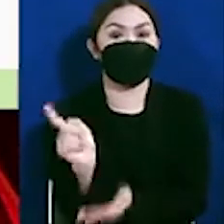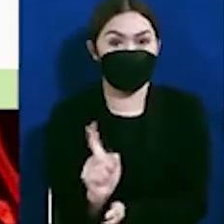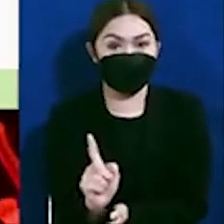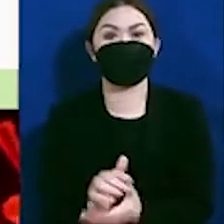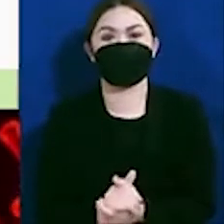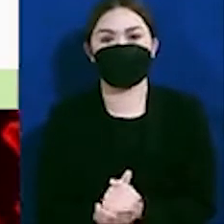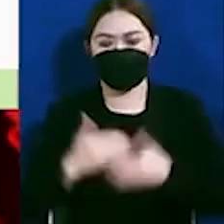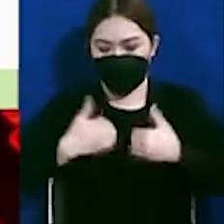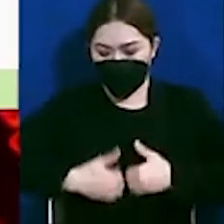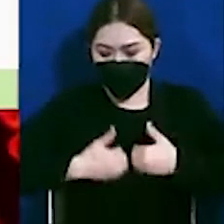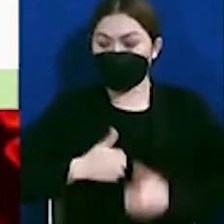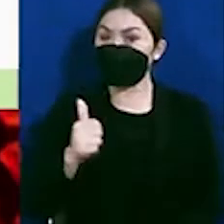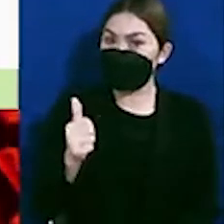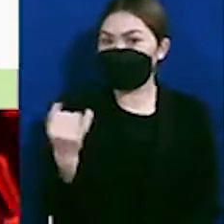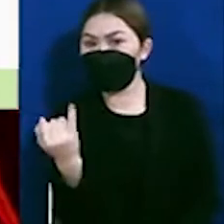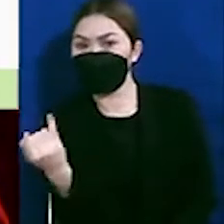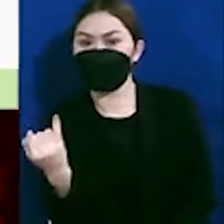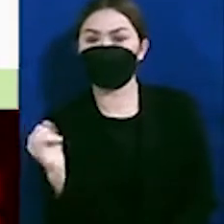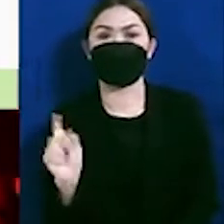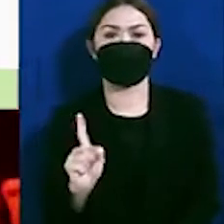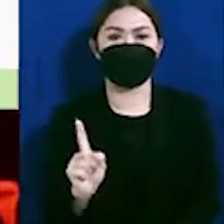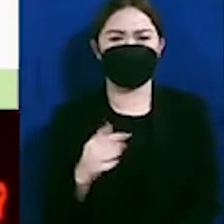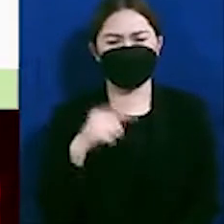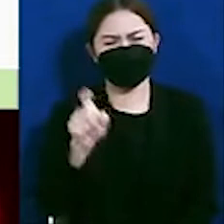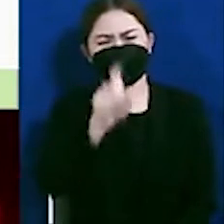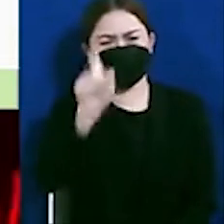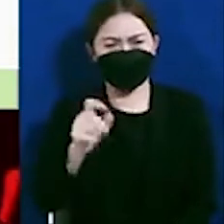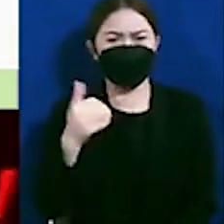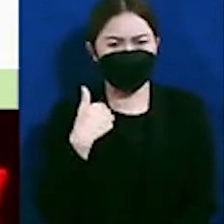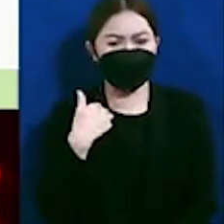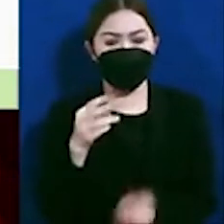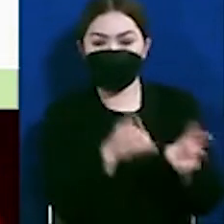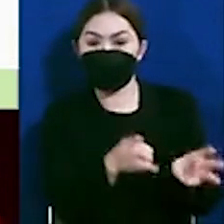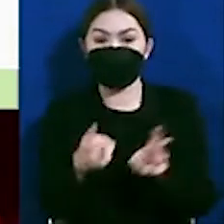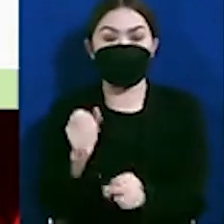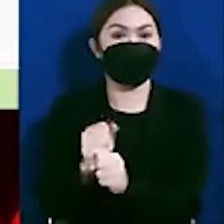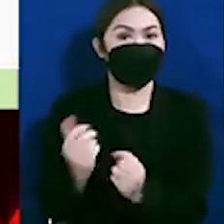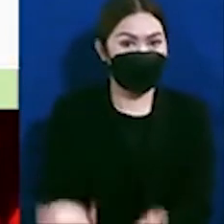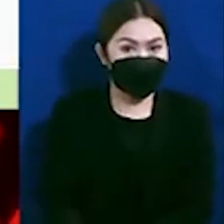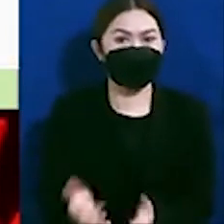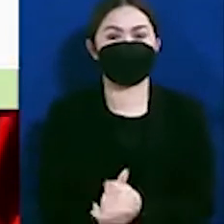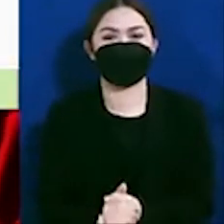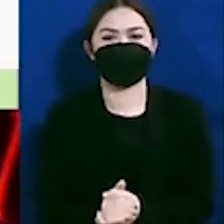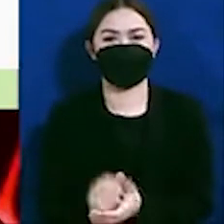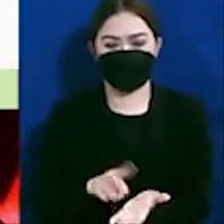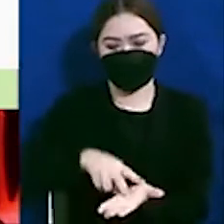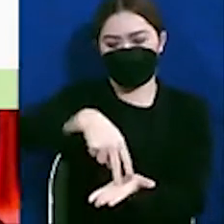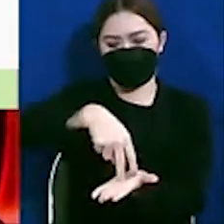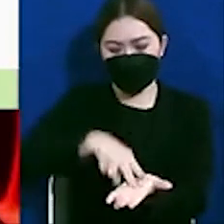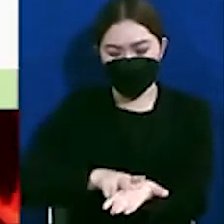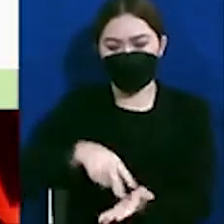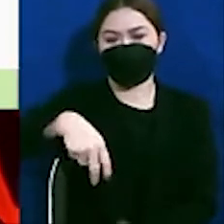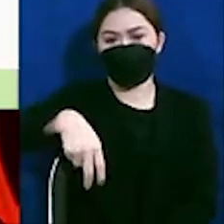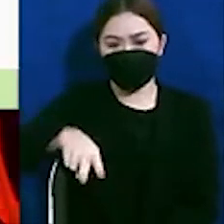ปลอดท่านยังดีอยู่ไหมนะครับบางท่านที่สงสัยเนี่ยเรามีวิธีการด้วยครับให้ลูกนั่งออกกำลังกาย